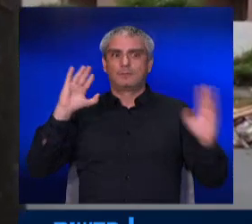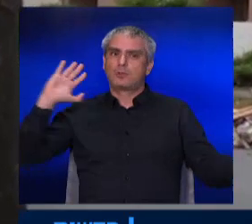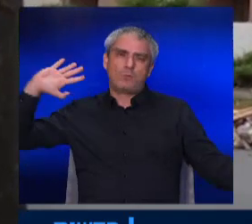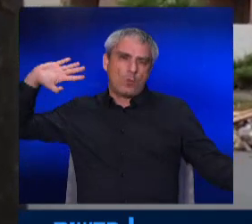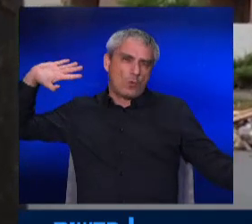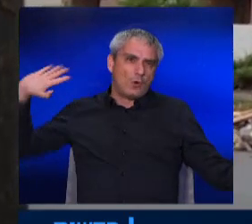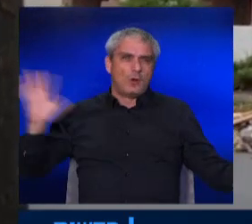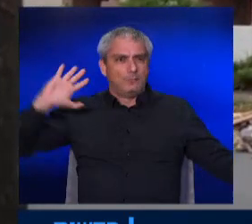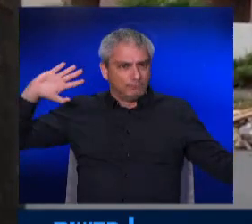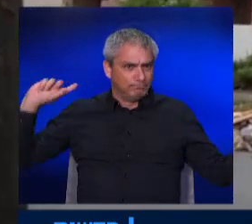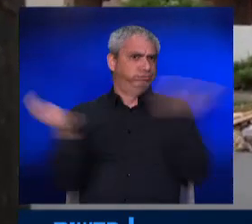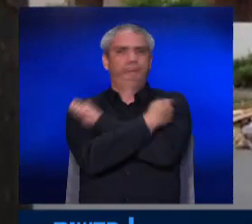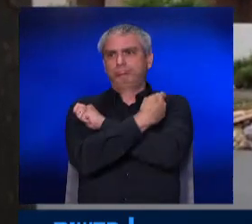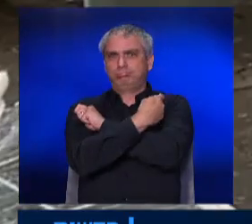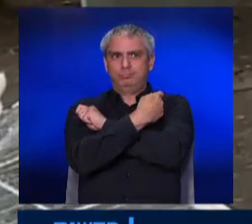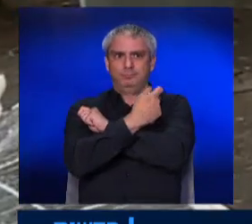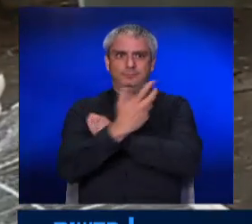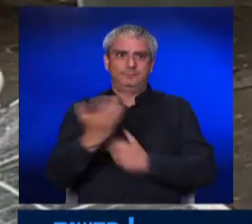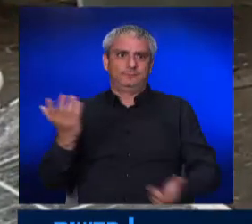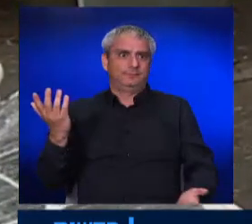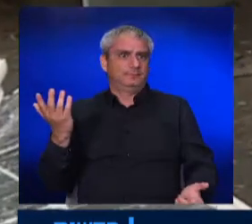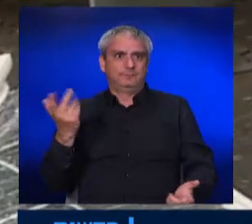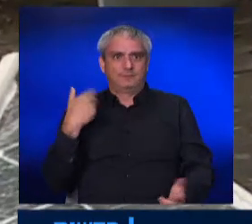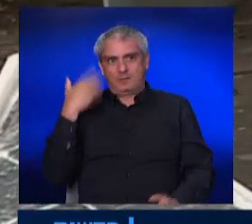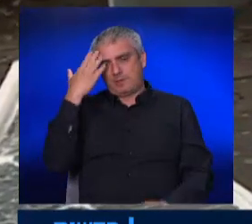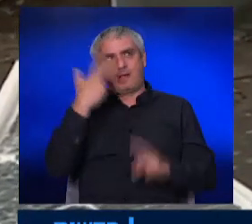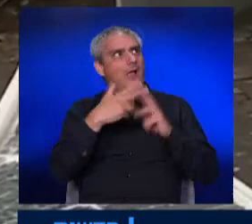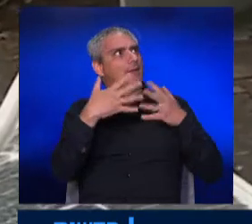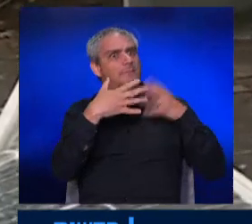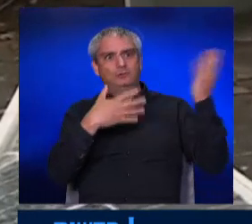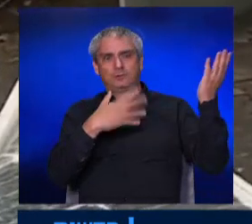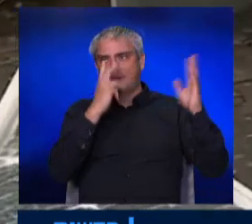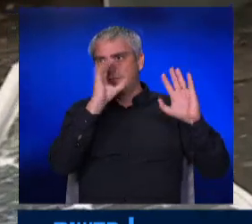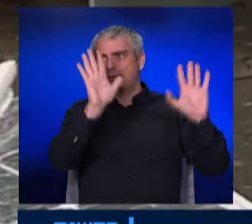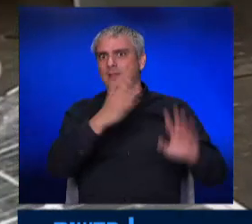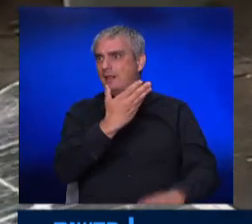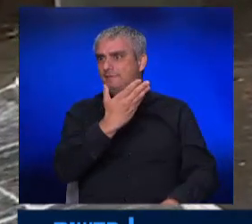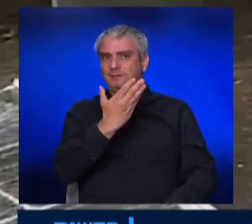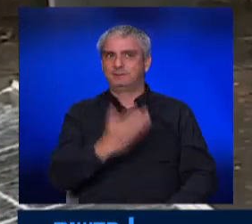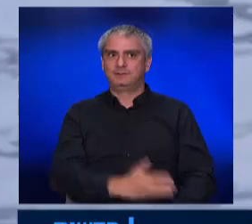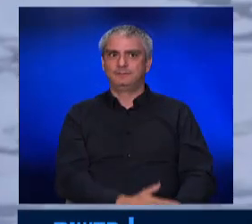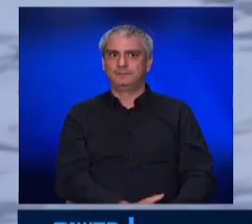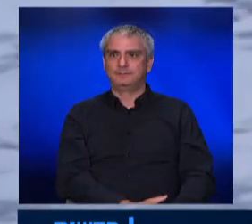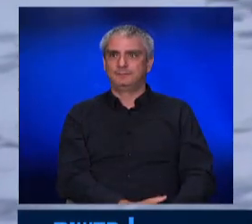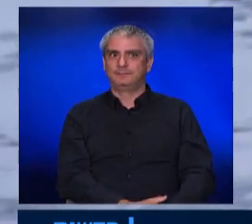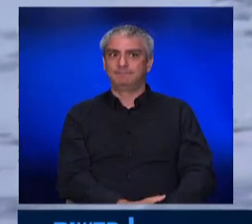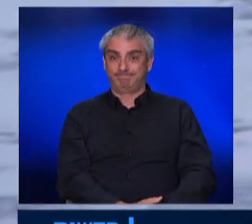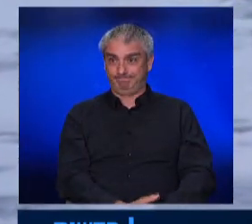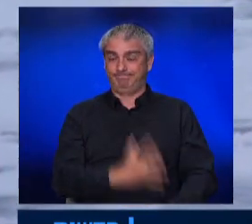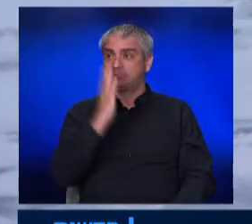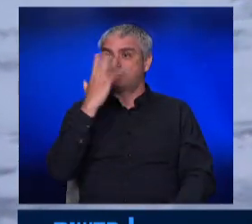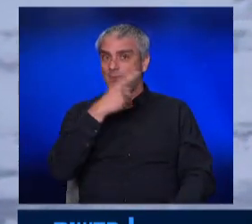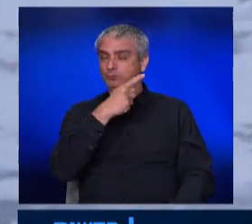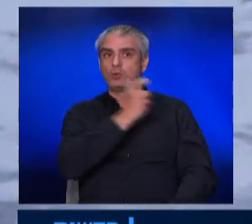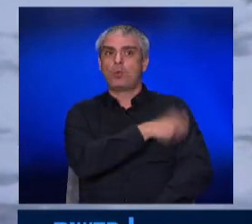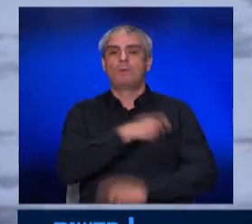geregnet. Aber dass so ein Wind durchgeht, das kennt man nur aus den USA, aus dem Fernsehen. ביום חמישי פרסם